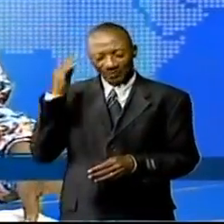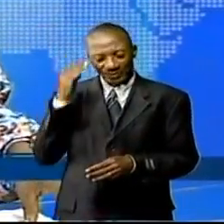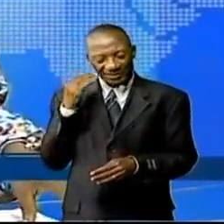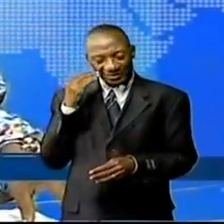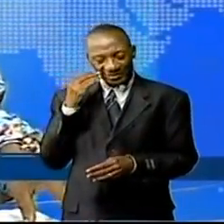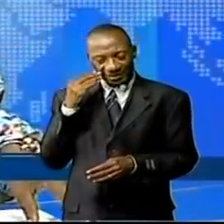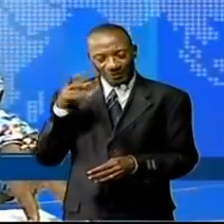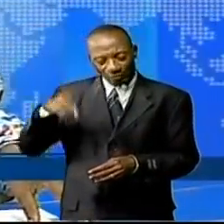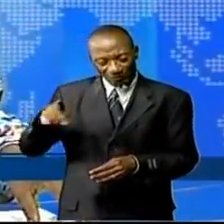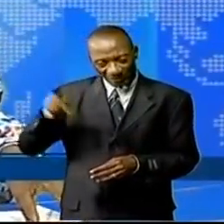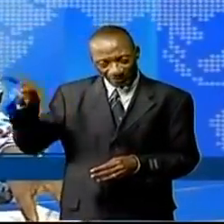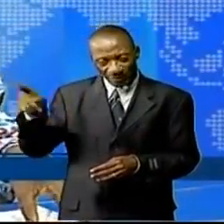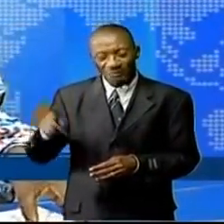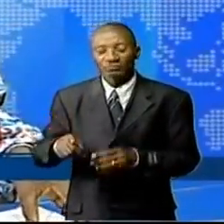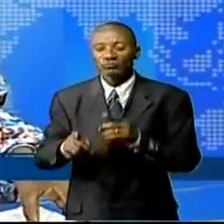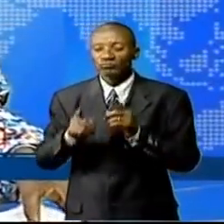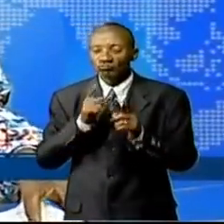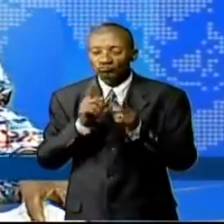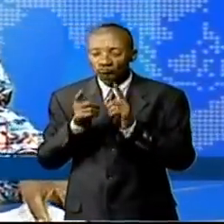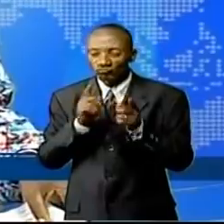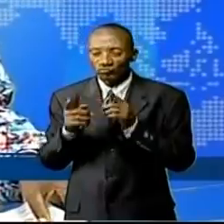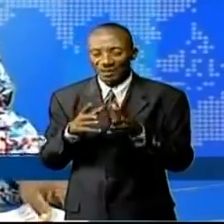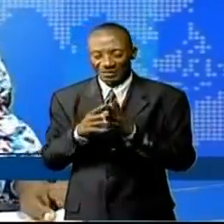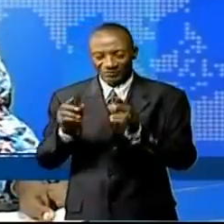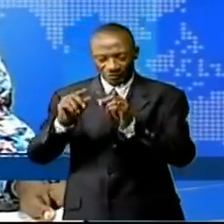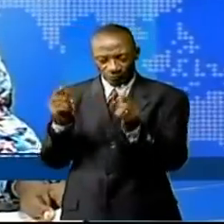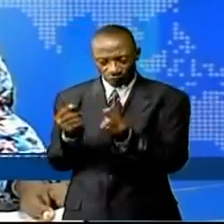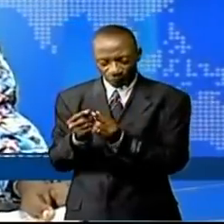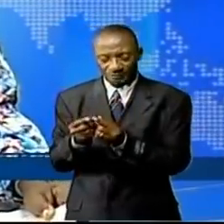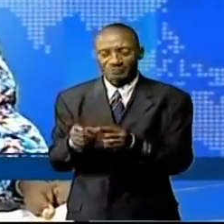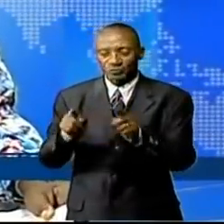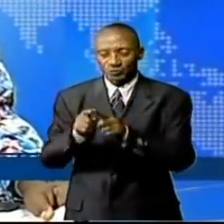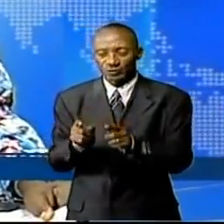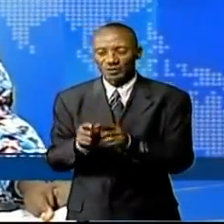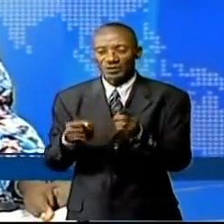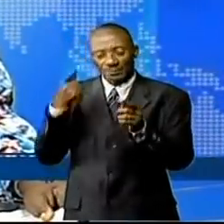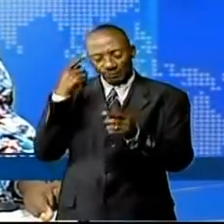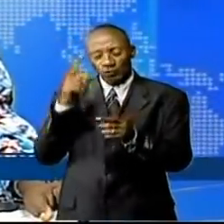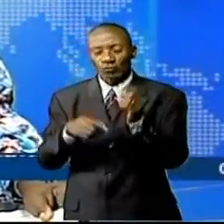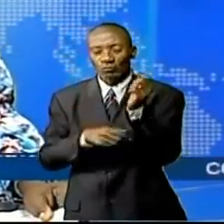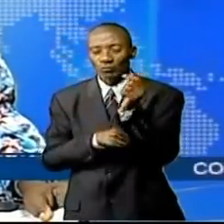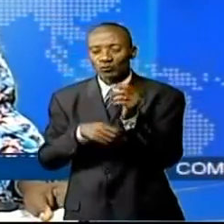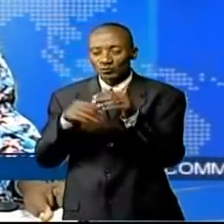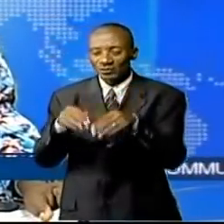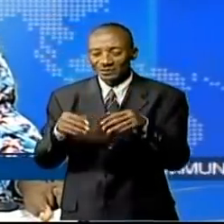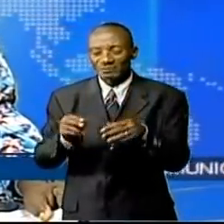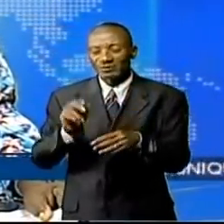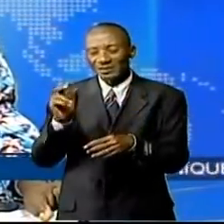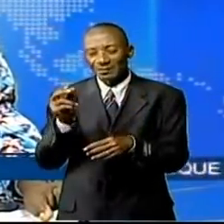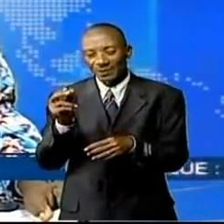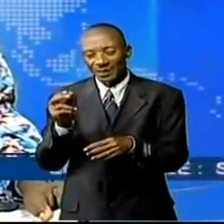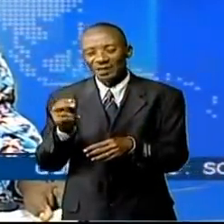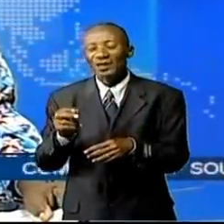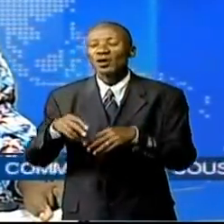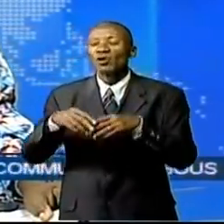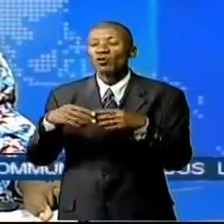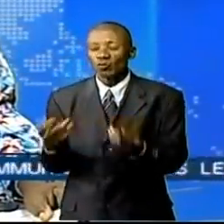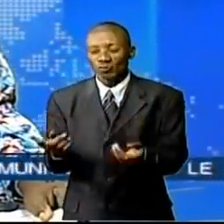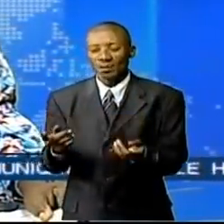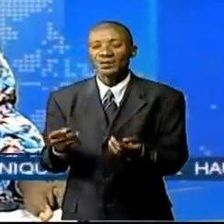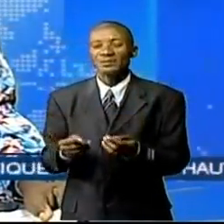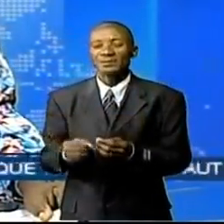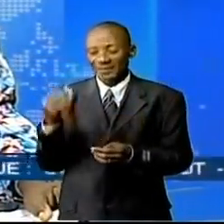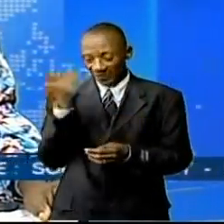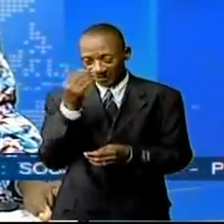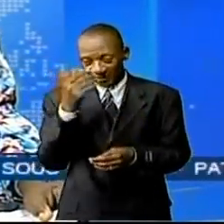ville de Likasi. Le gouverneur Jacques Kabula Katoué a dépêché son ministre provincial des infrastructures qui a eu un échange avec Didier